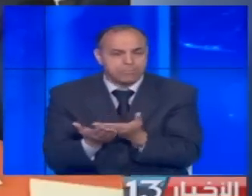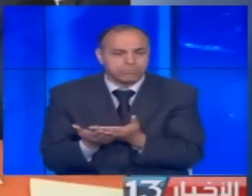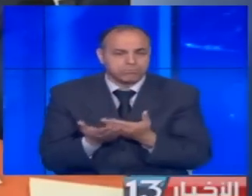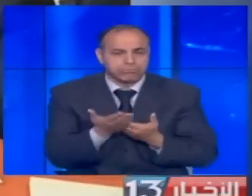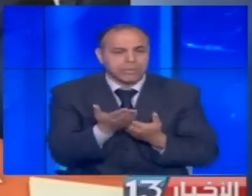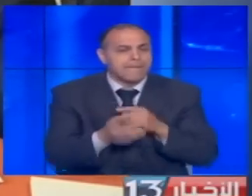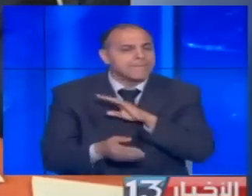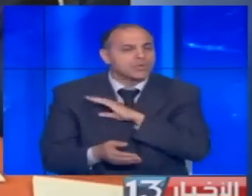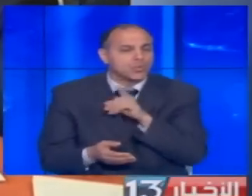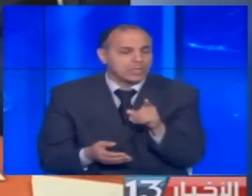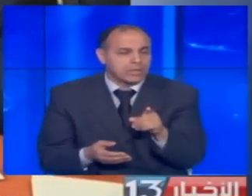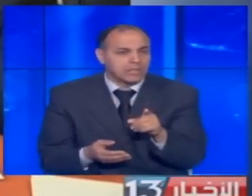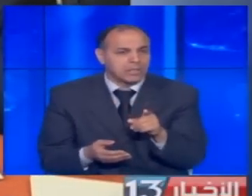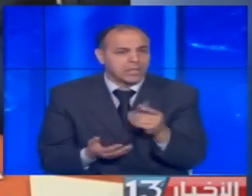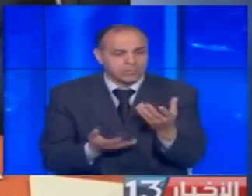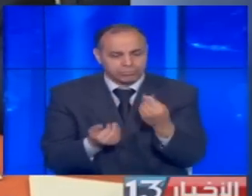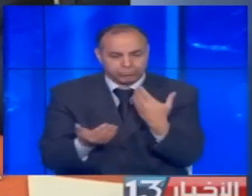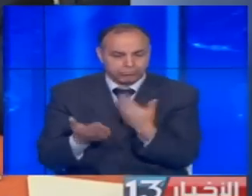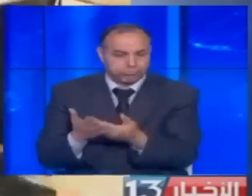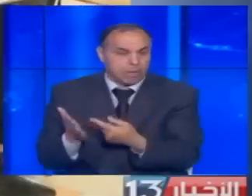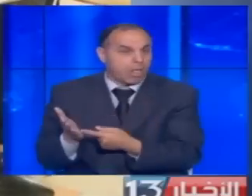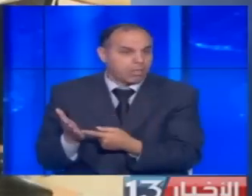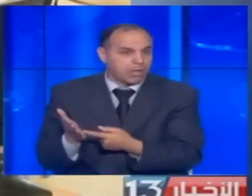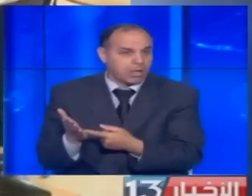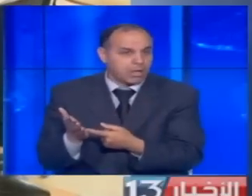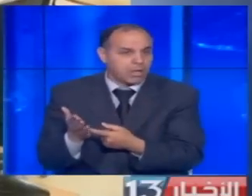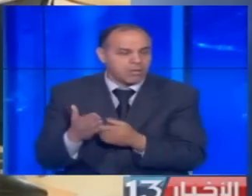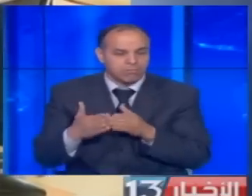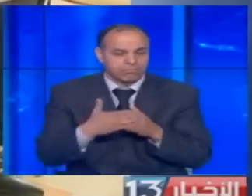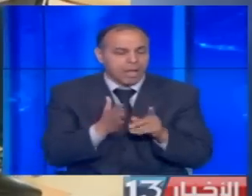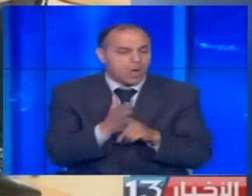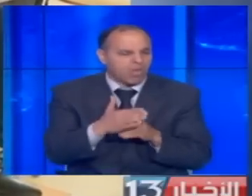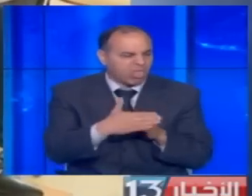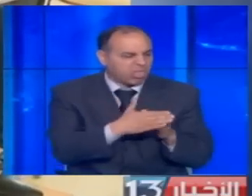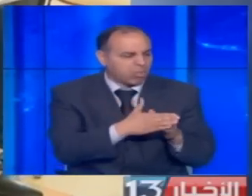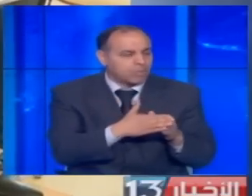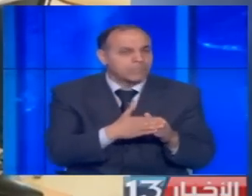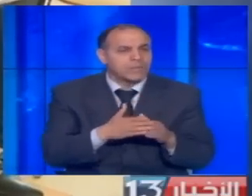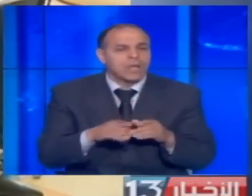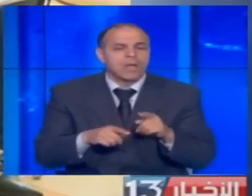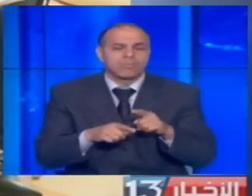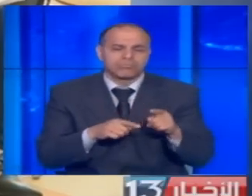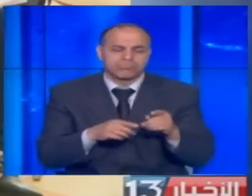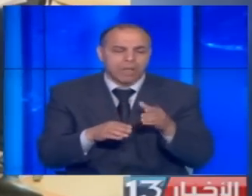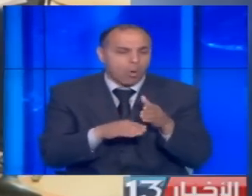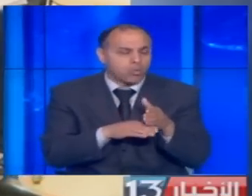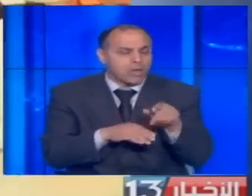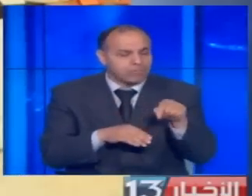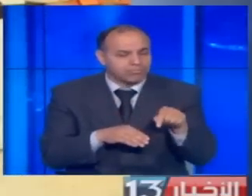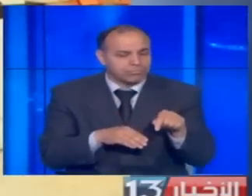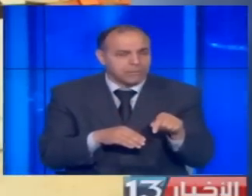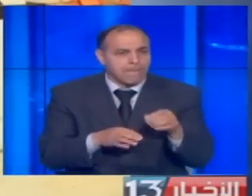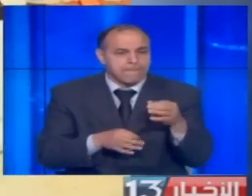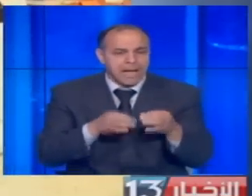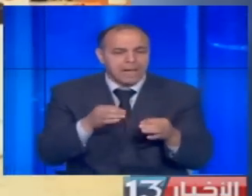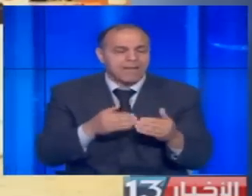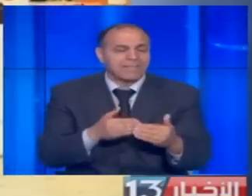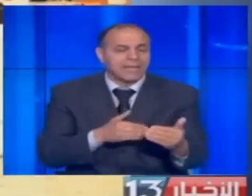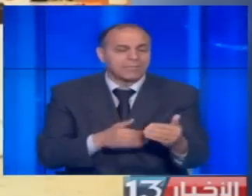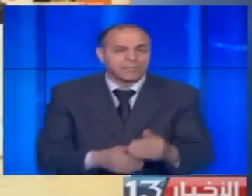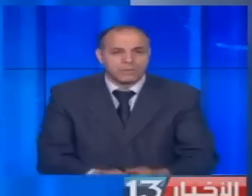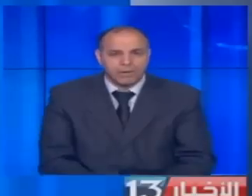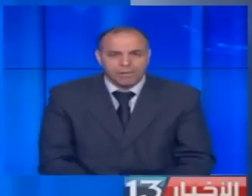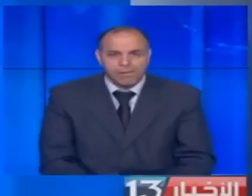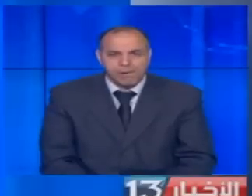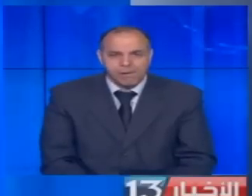الجهات المختصه لاخذها بعين الاعتبار في التعديلات التشريعيه المزمع ادخالها بشان محكمه التعقيب